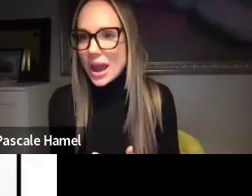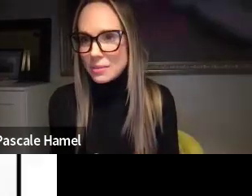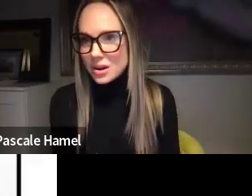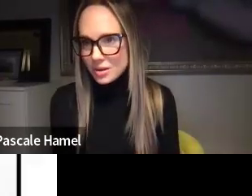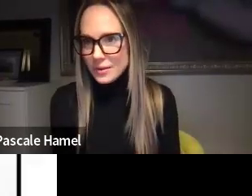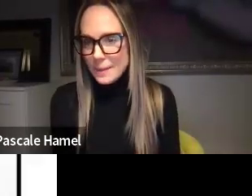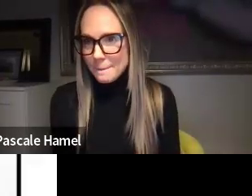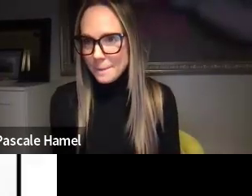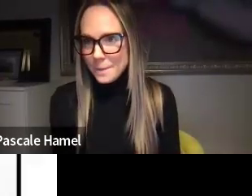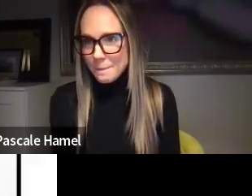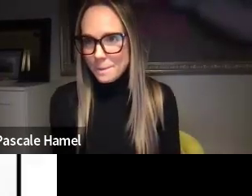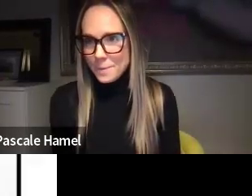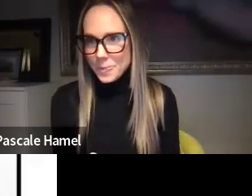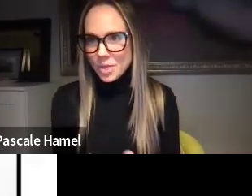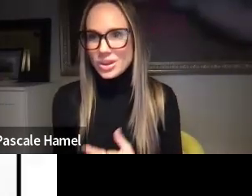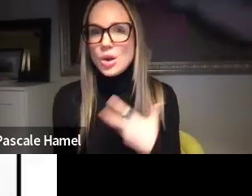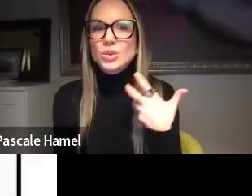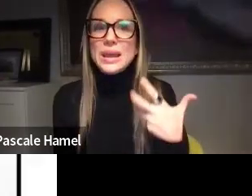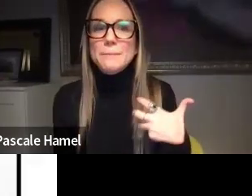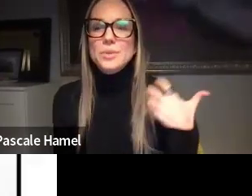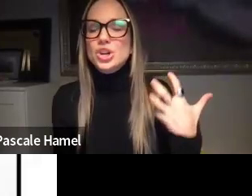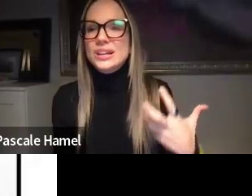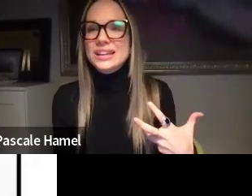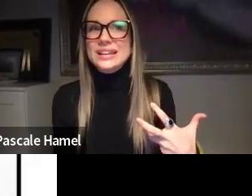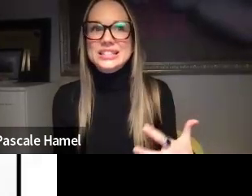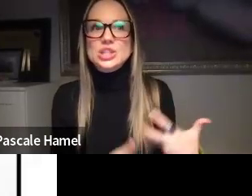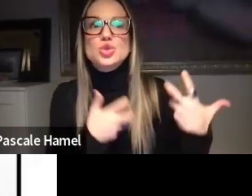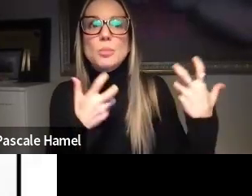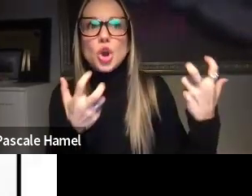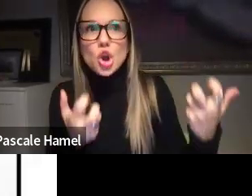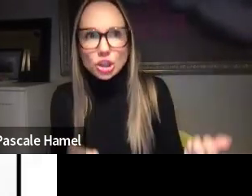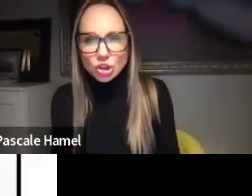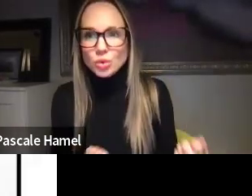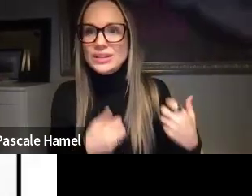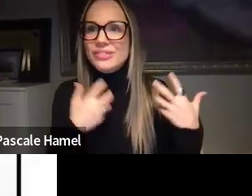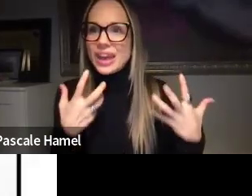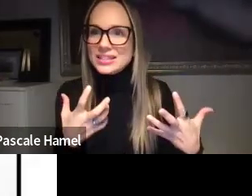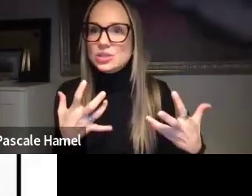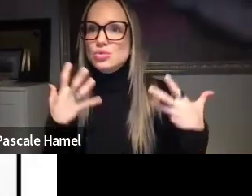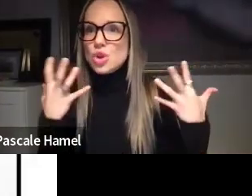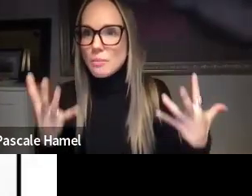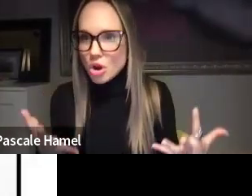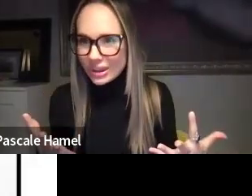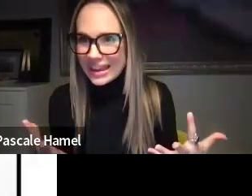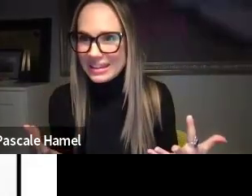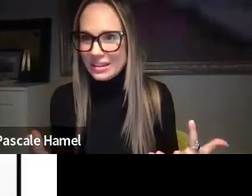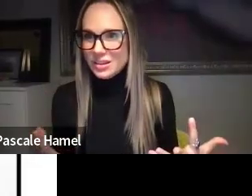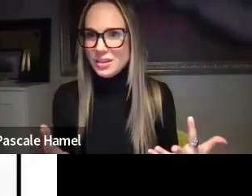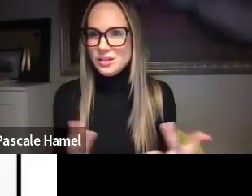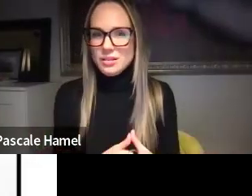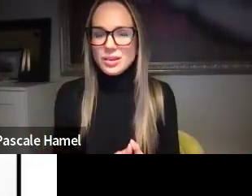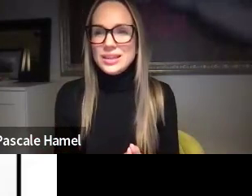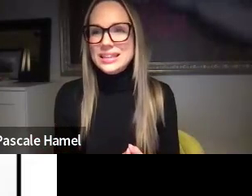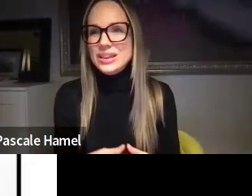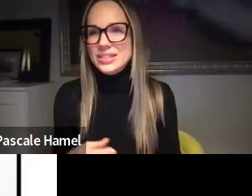est durable? OK? On aime les tissus comme le coton, des vrais tissus comme